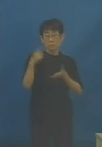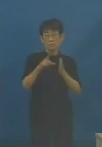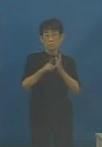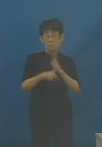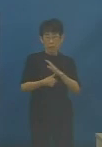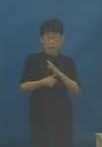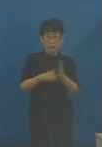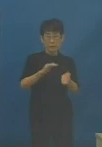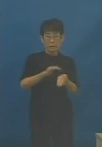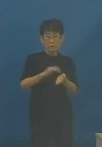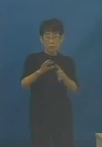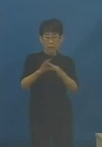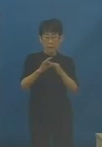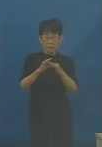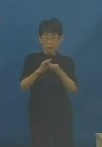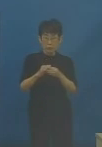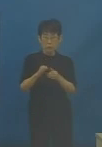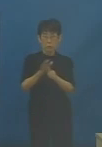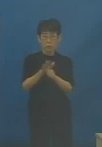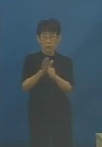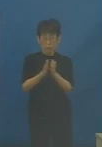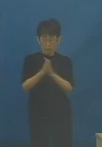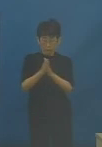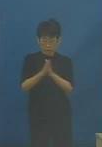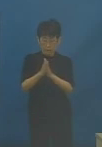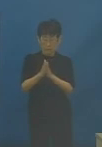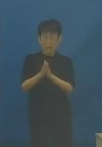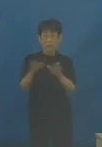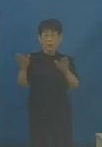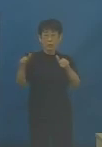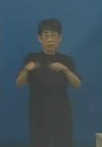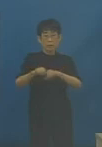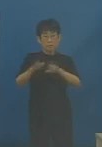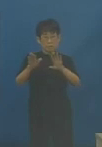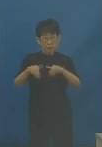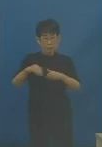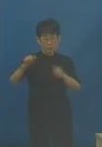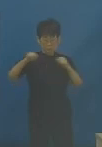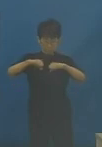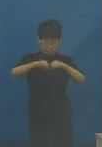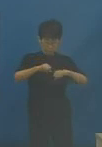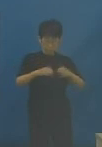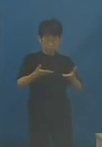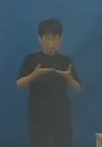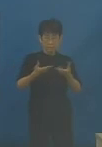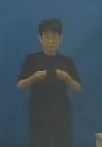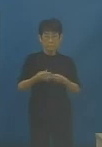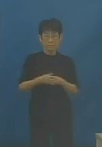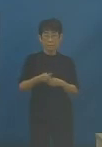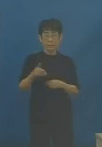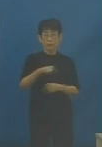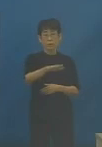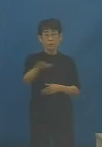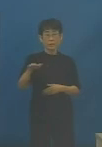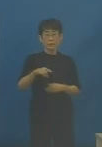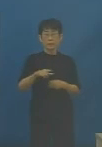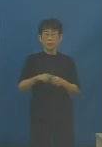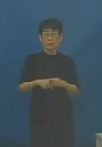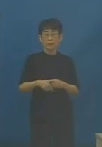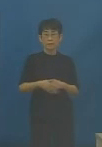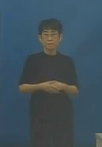をいただけること呼びかけをさせていただいてご賛同いただいたところでありますが、皆さんちゃんとこう